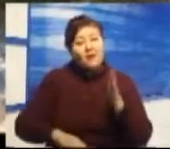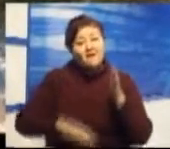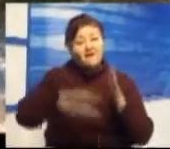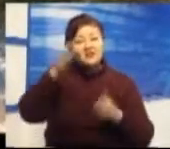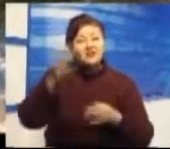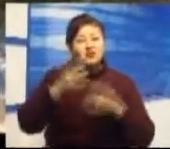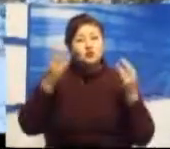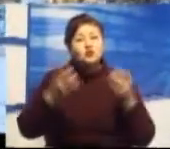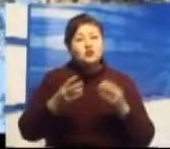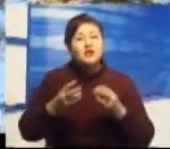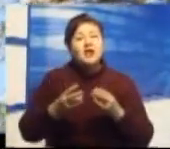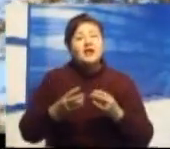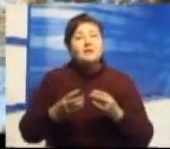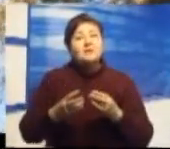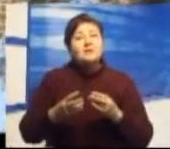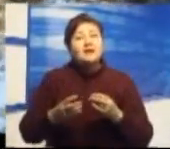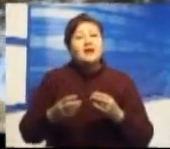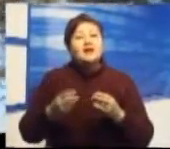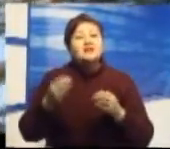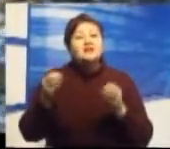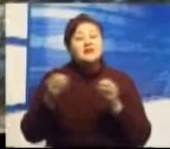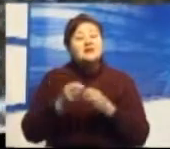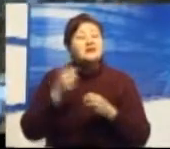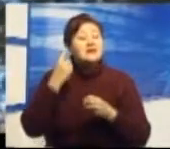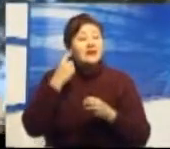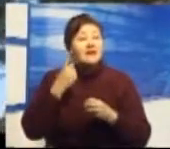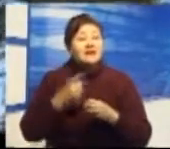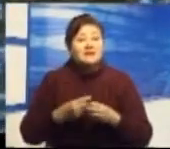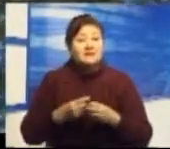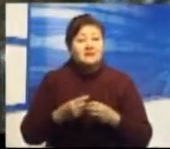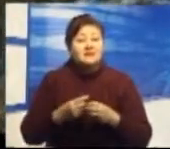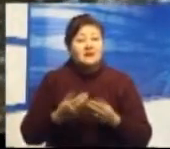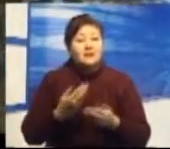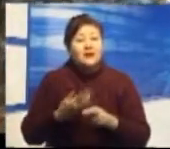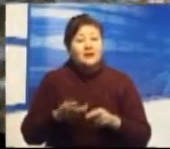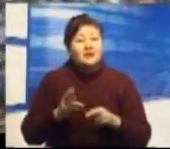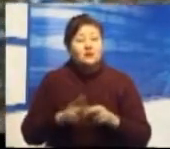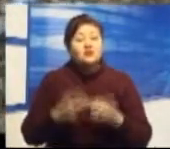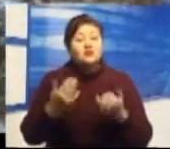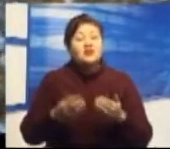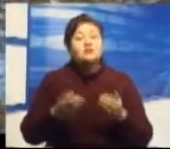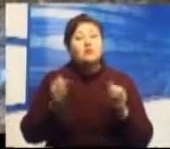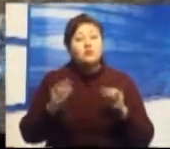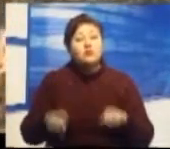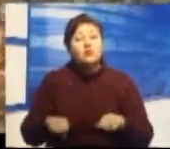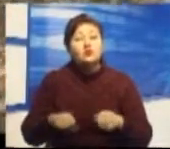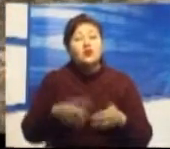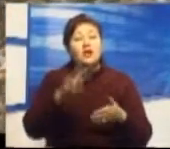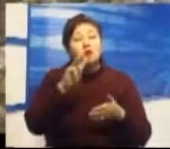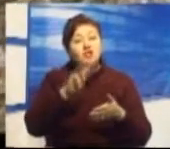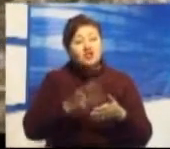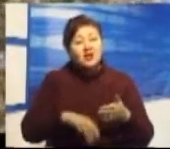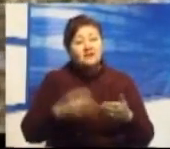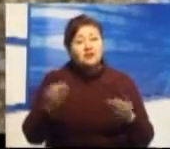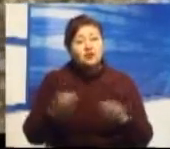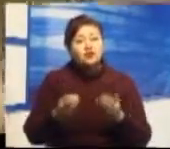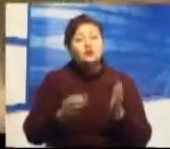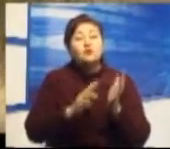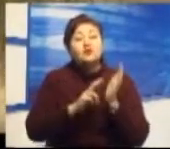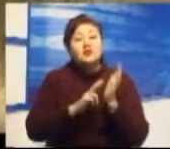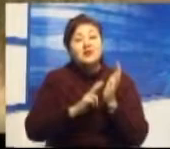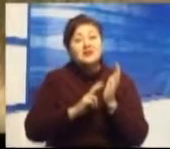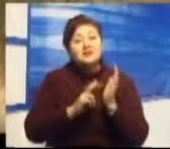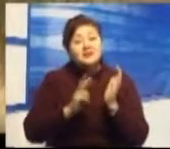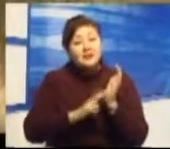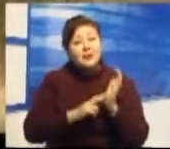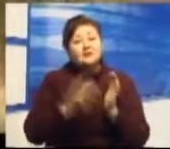мұндай заң бұзушылыққа барғандарға 300 айлық есептік көрсеткіш мөлшерінде айыппұл немесе 75 тәулікке қамауға алу жауапкершілігі